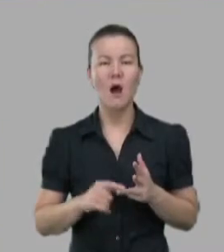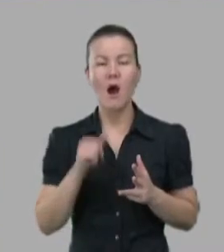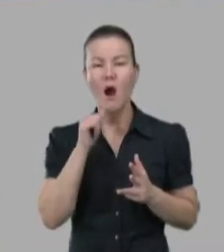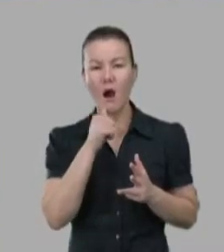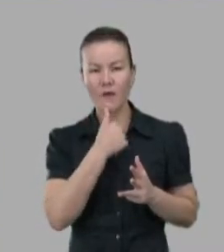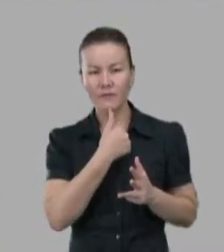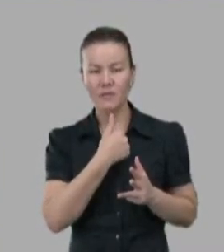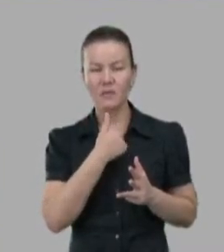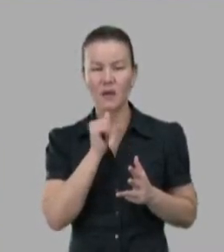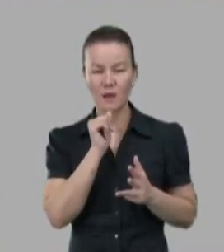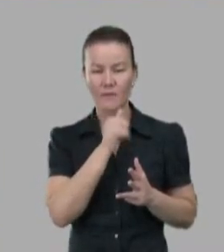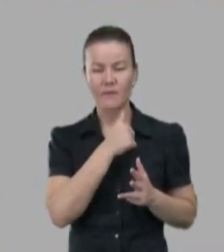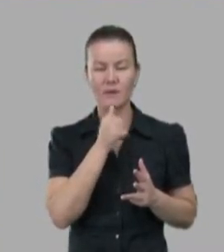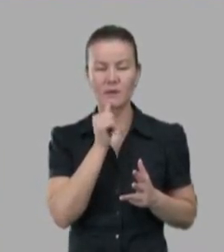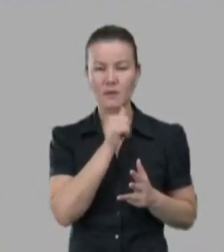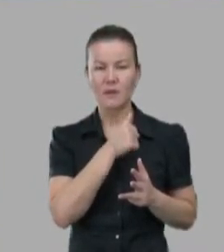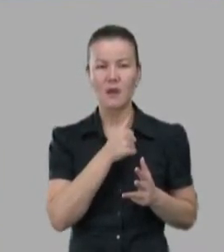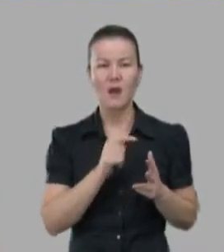Африка,